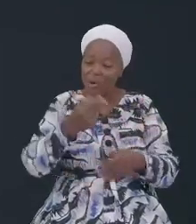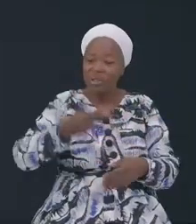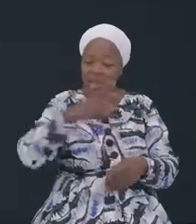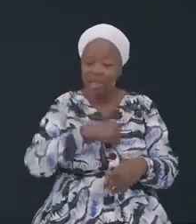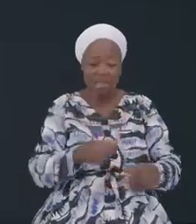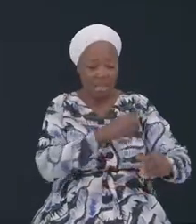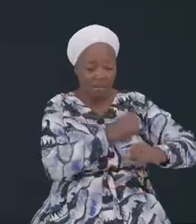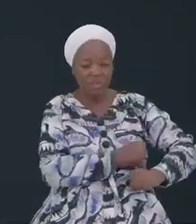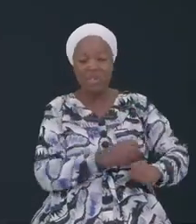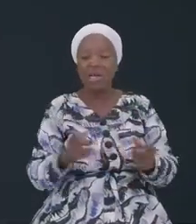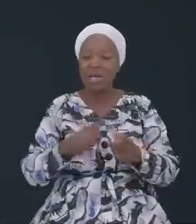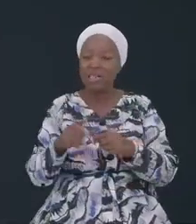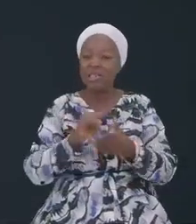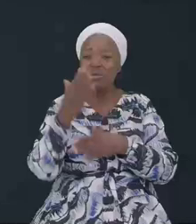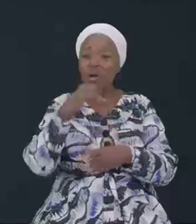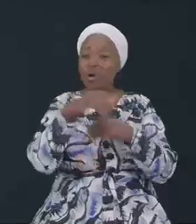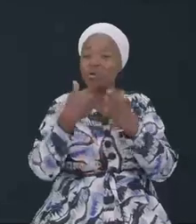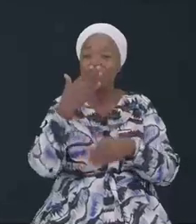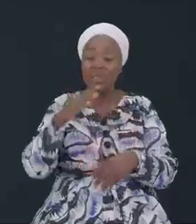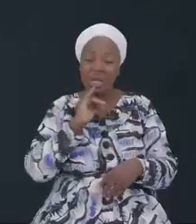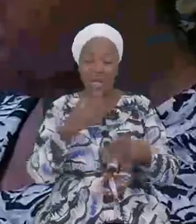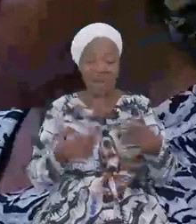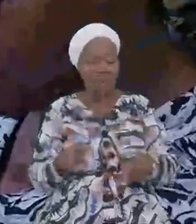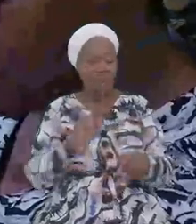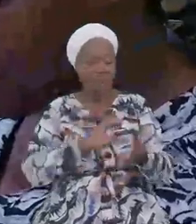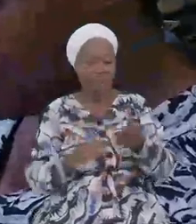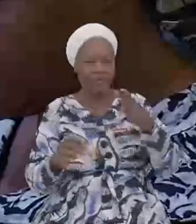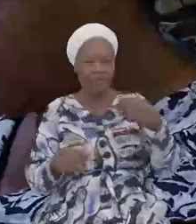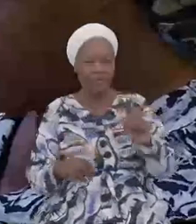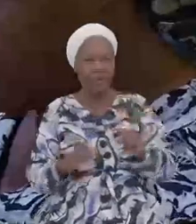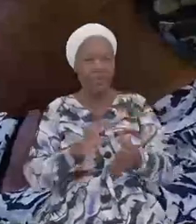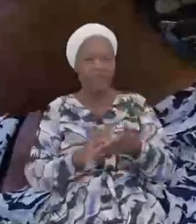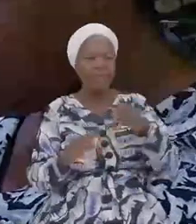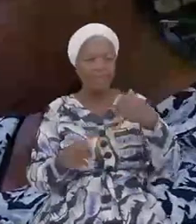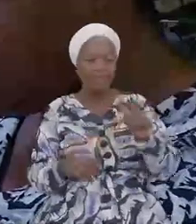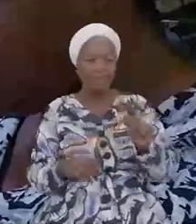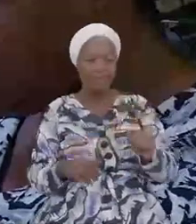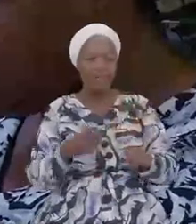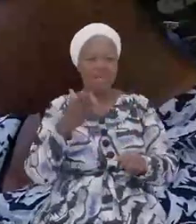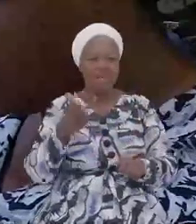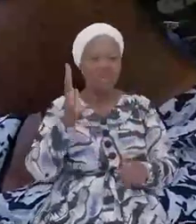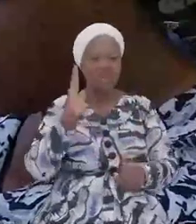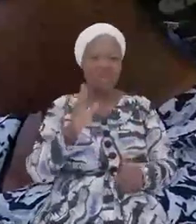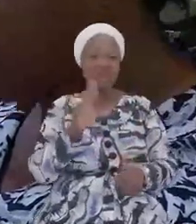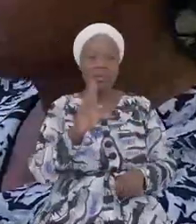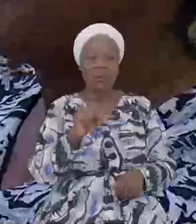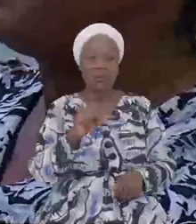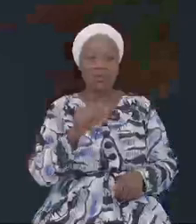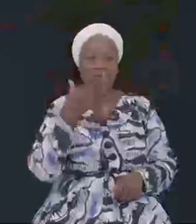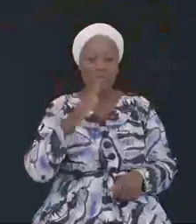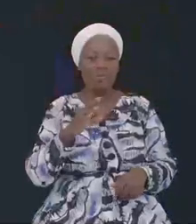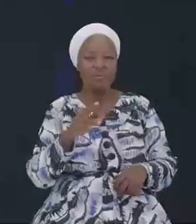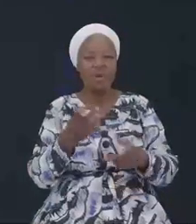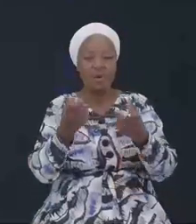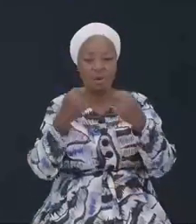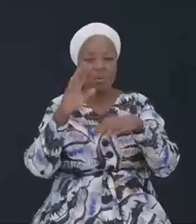le Très-Haut de sa demeure. Verset 10. Dans le verset 10, car voici tes ennemis. Verset